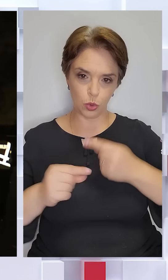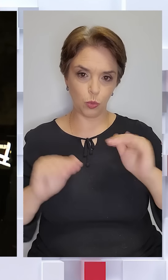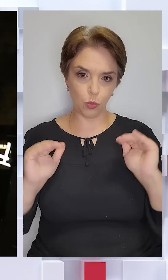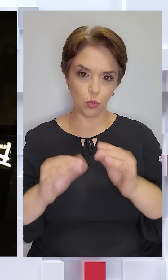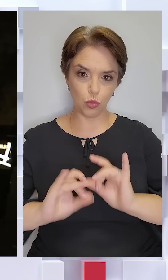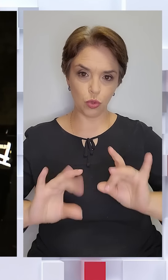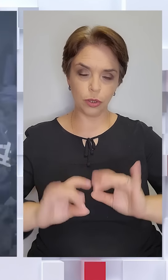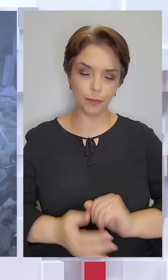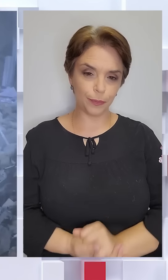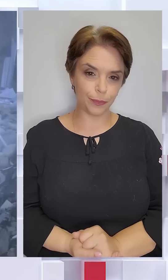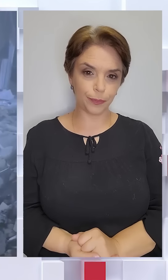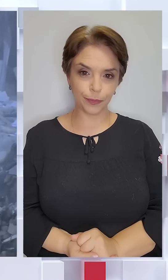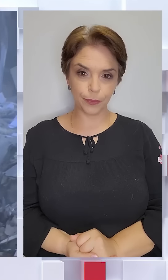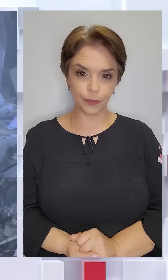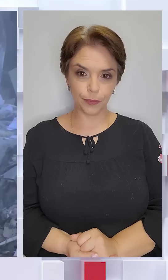наступному сюжеті.